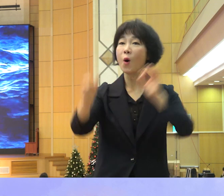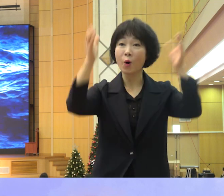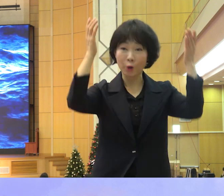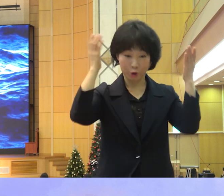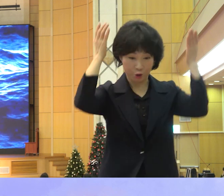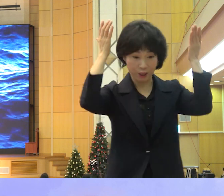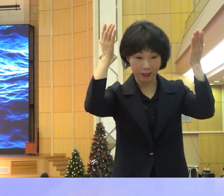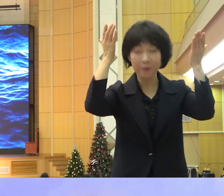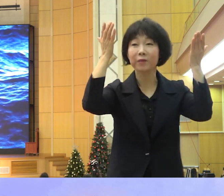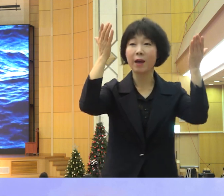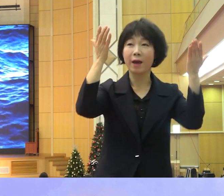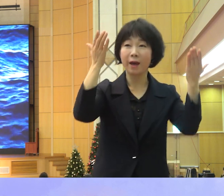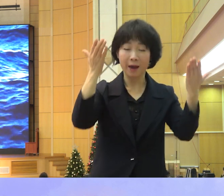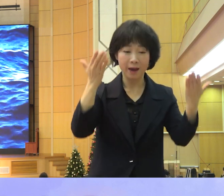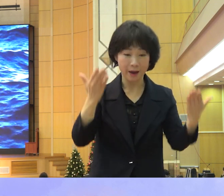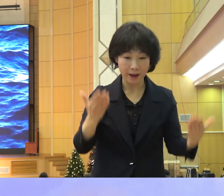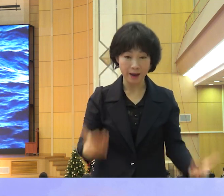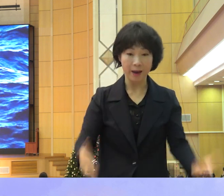영원토록